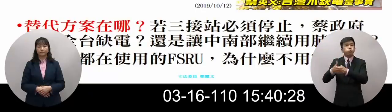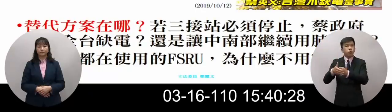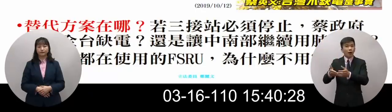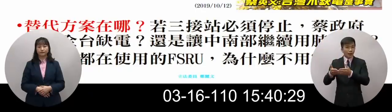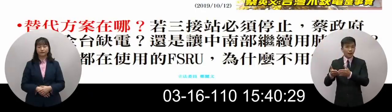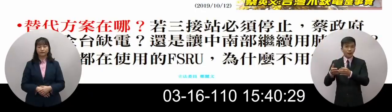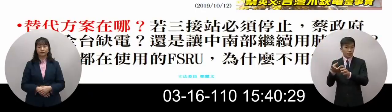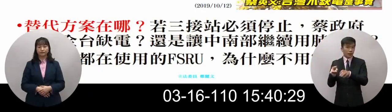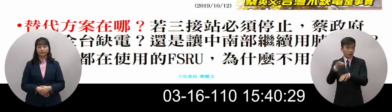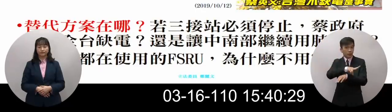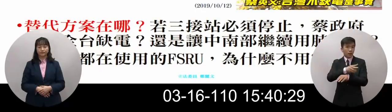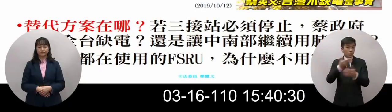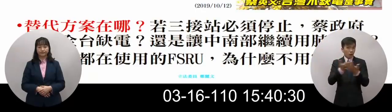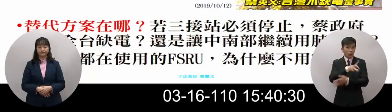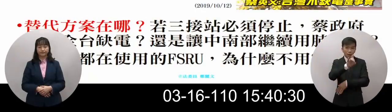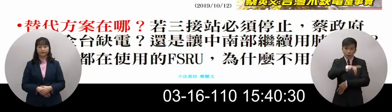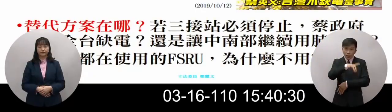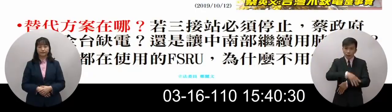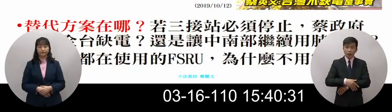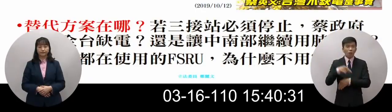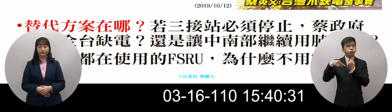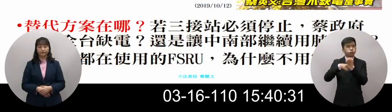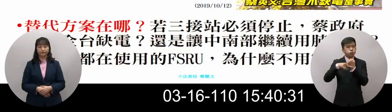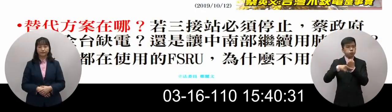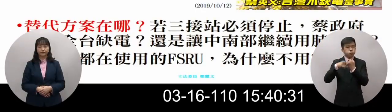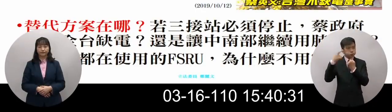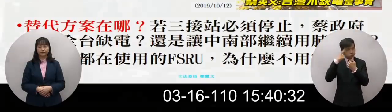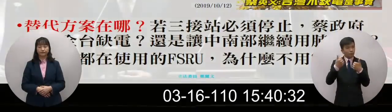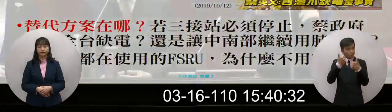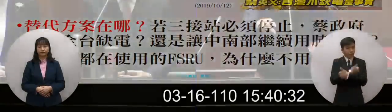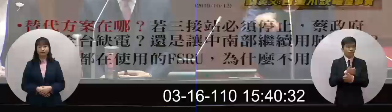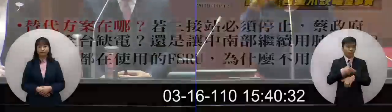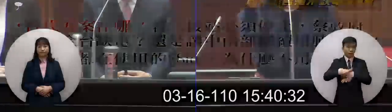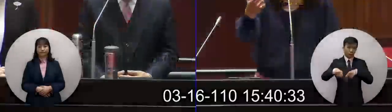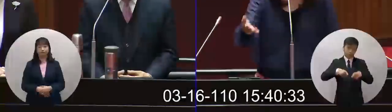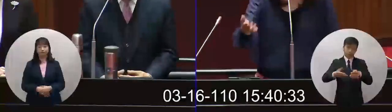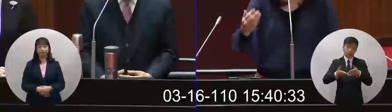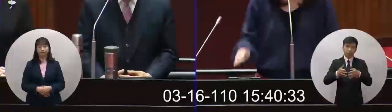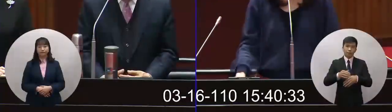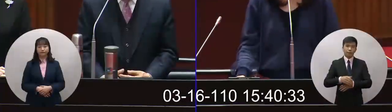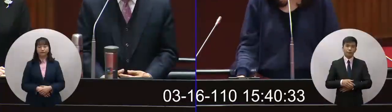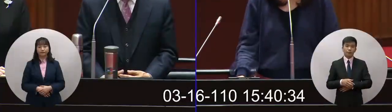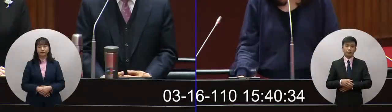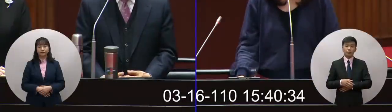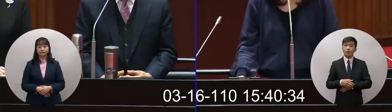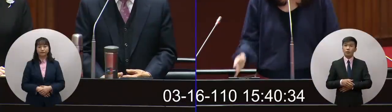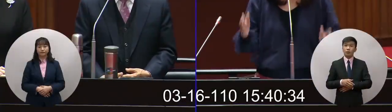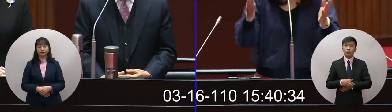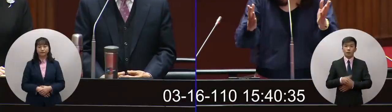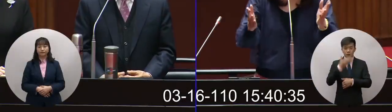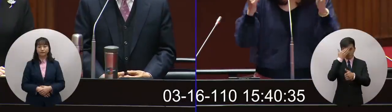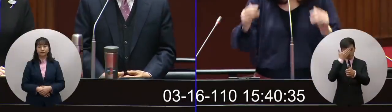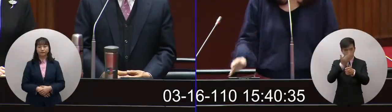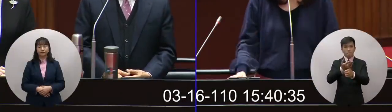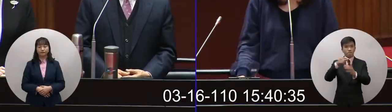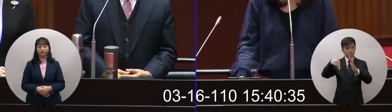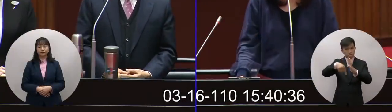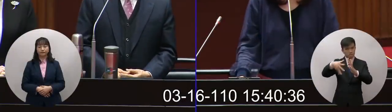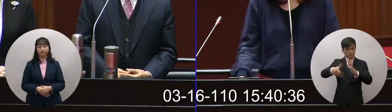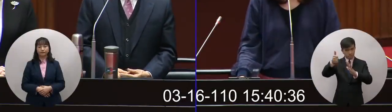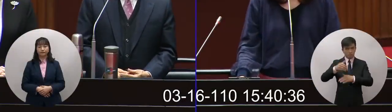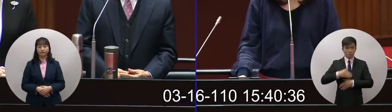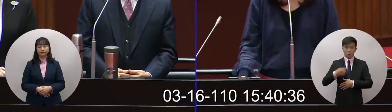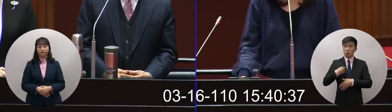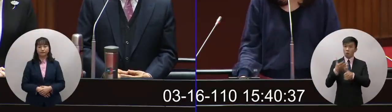要盖在哪里？怎么可以没有替代方案呢？所以在这边是不是请院长，我再请问一